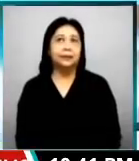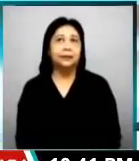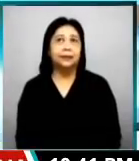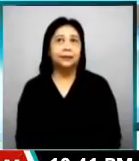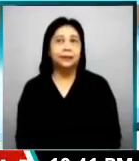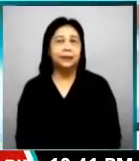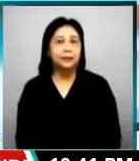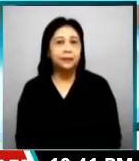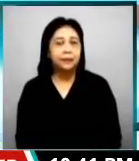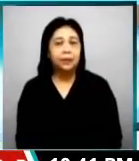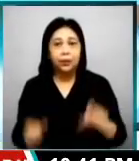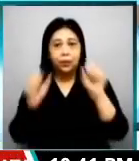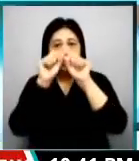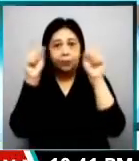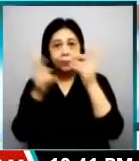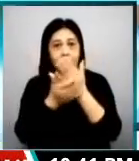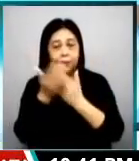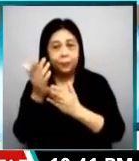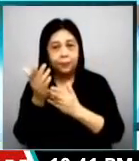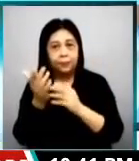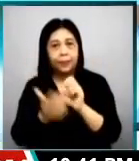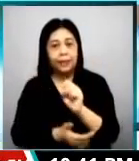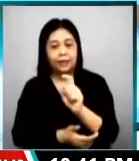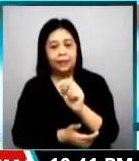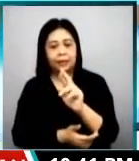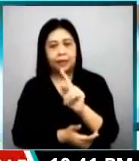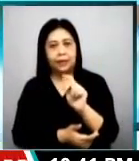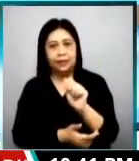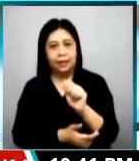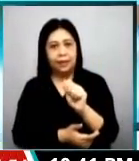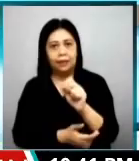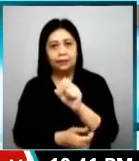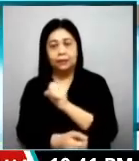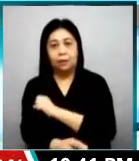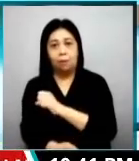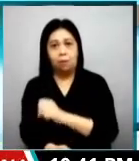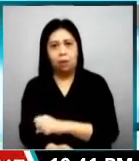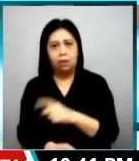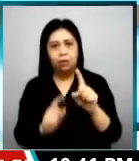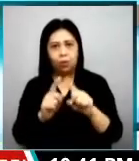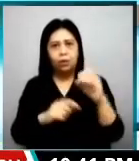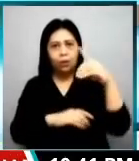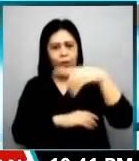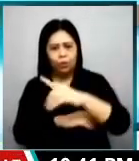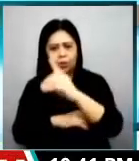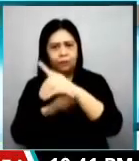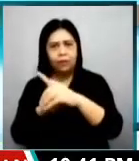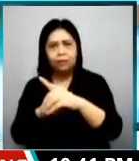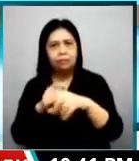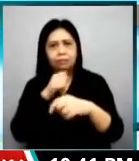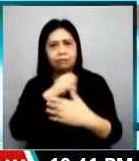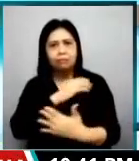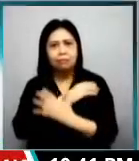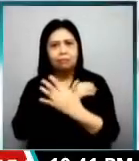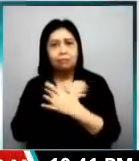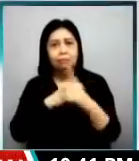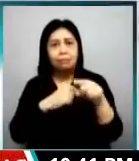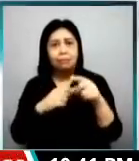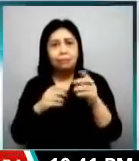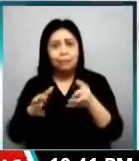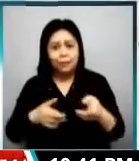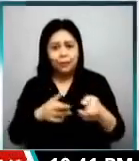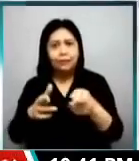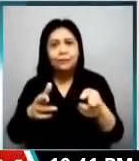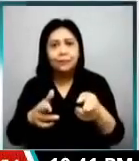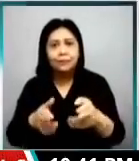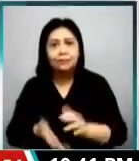Nasorpresa ang ilang taga Santa Rita sa Samar nang mapadpad ang isang dolphin, hindi sa dalampasigan, kundi sa isang ilog.